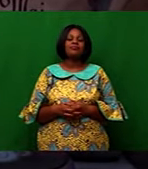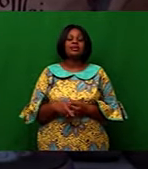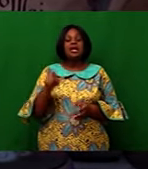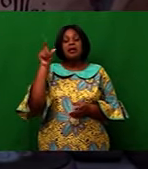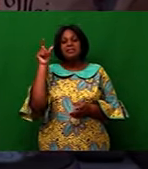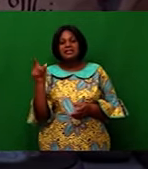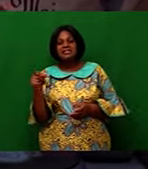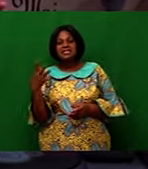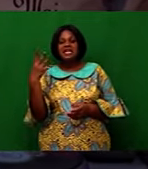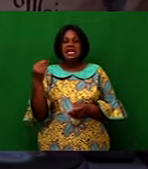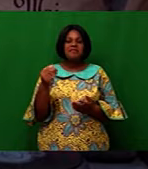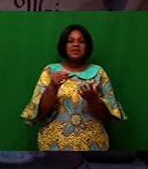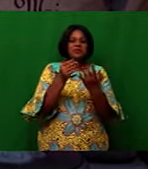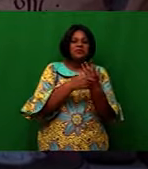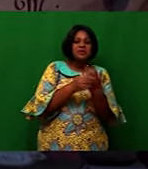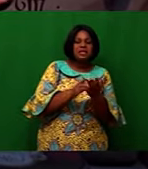kuroorwa nekuroorana